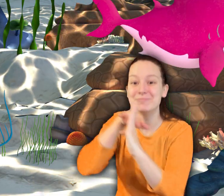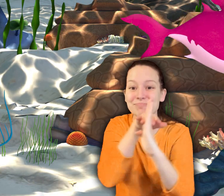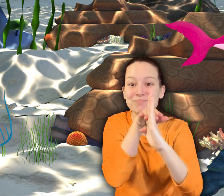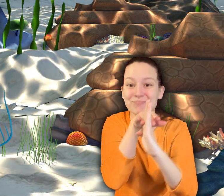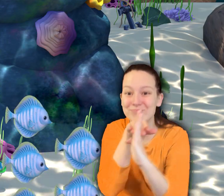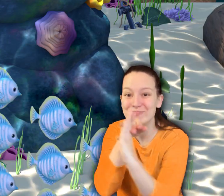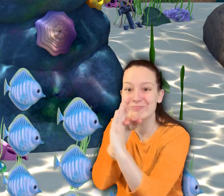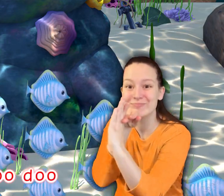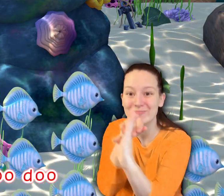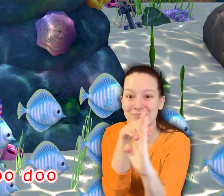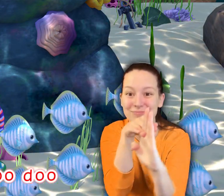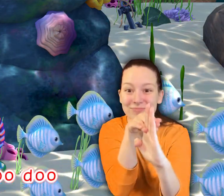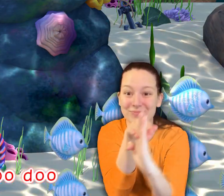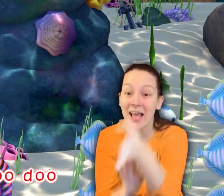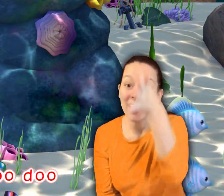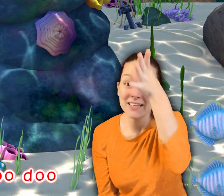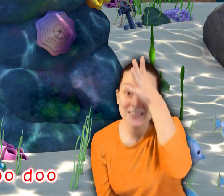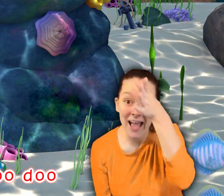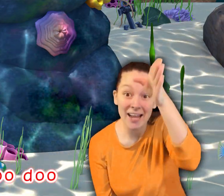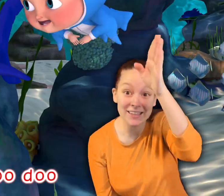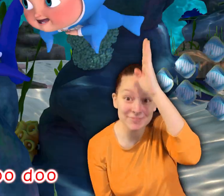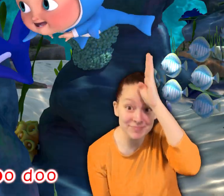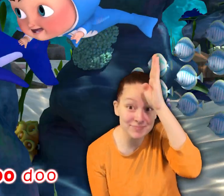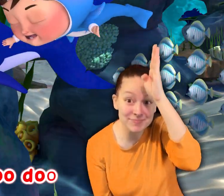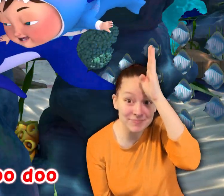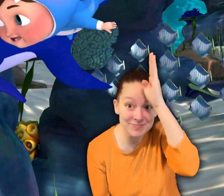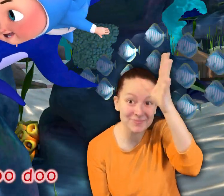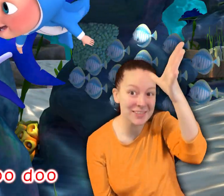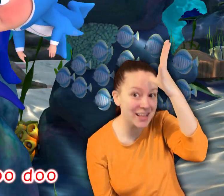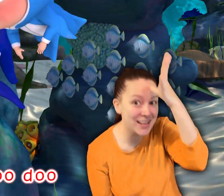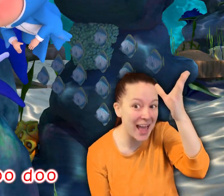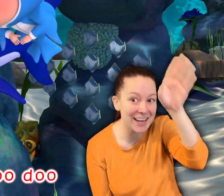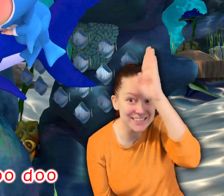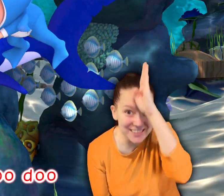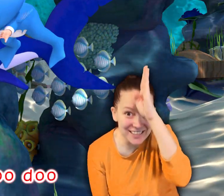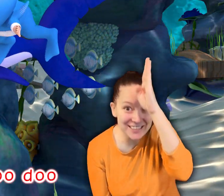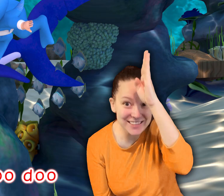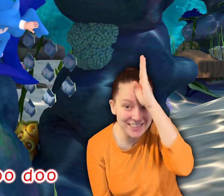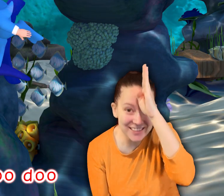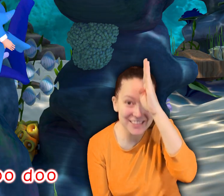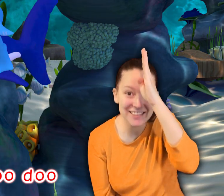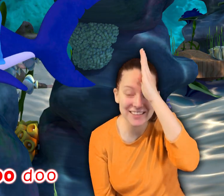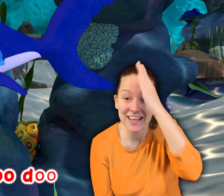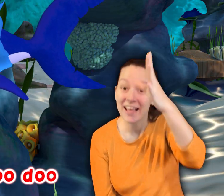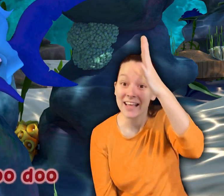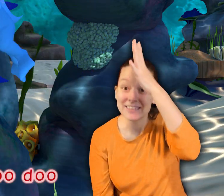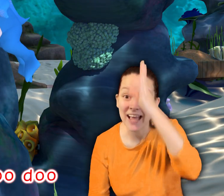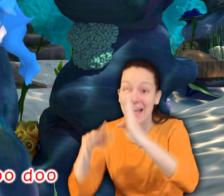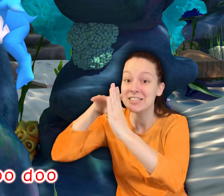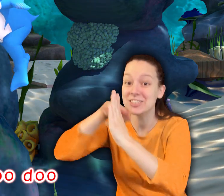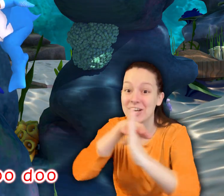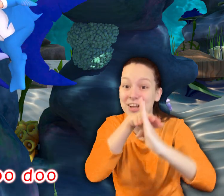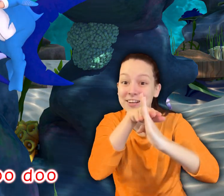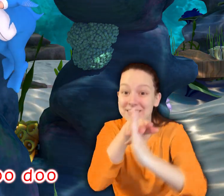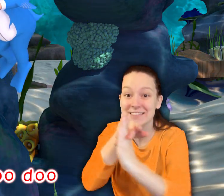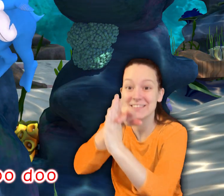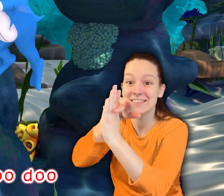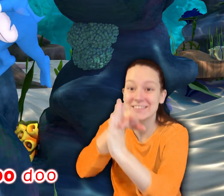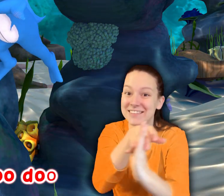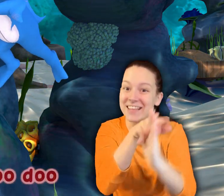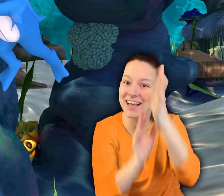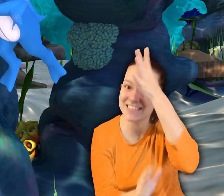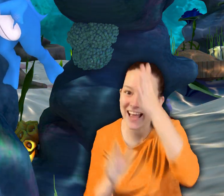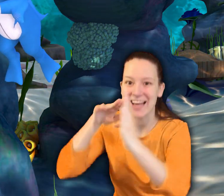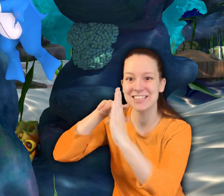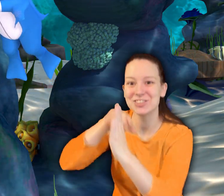doo mommy shark daddy shark doo doo doo doo doo doo daddy shark doo dooo doo doo doo dooo daddy shark doo